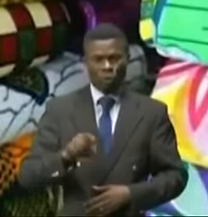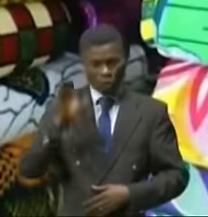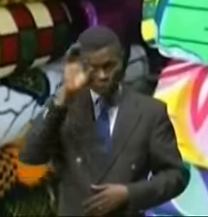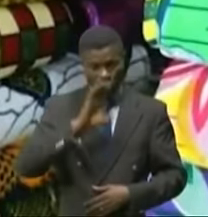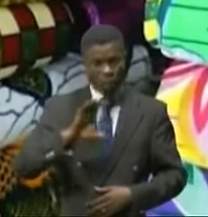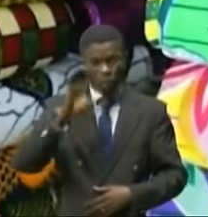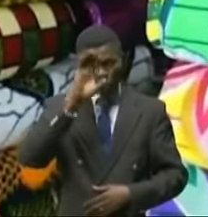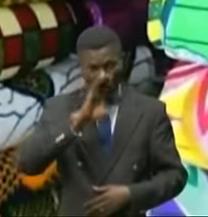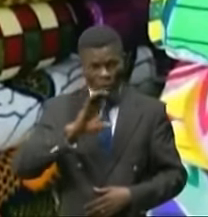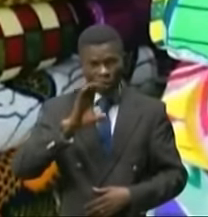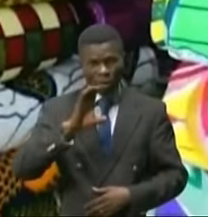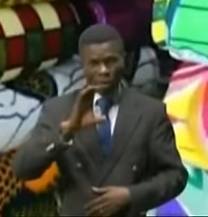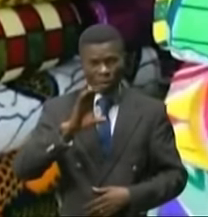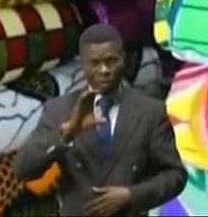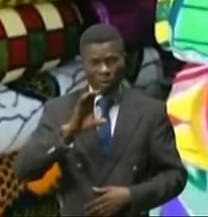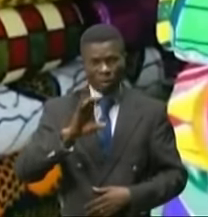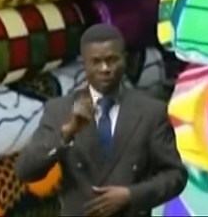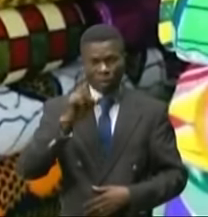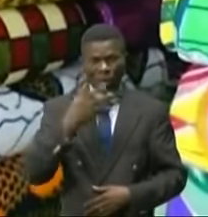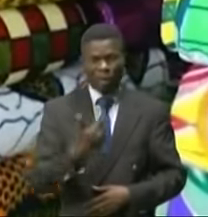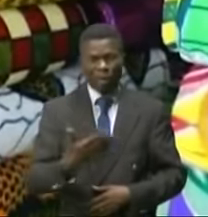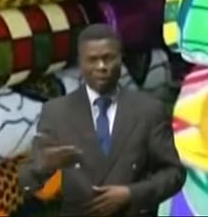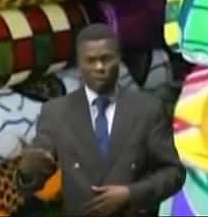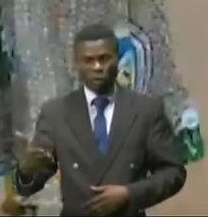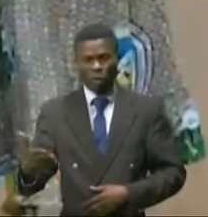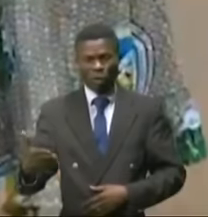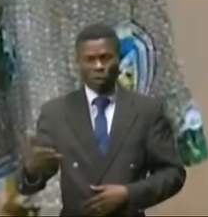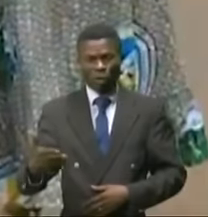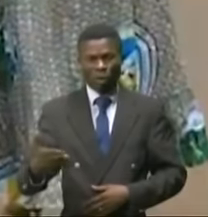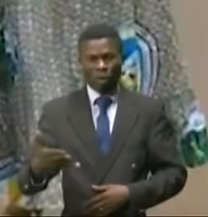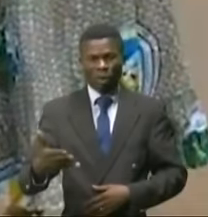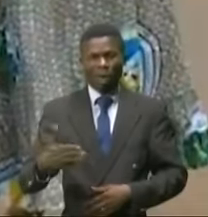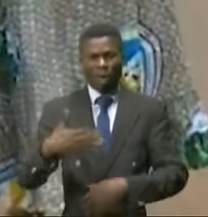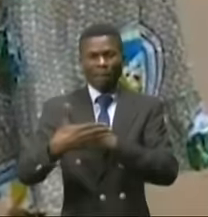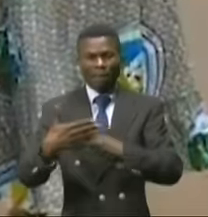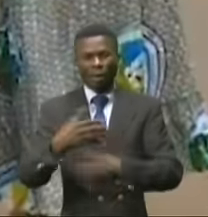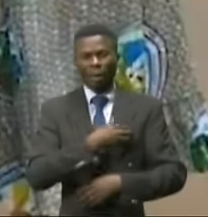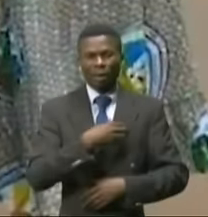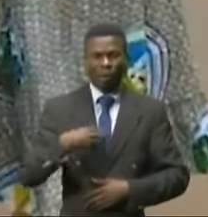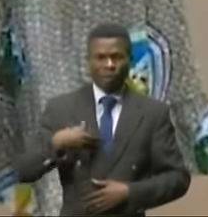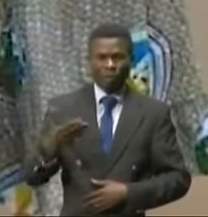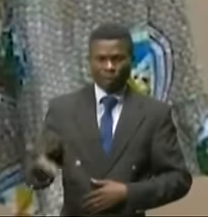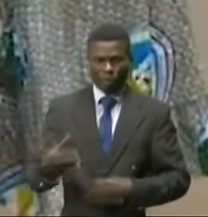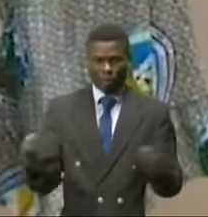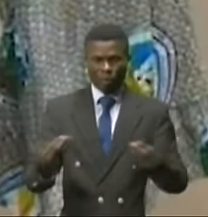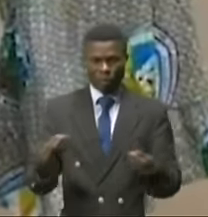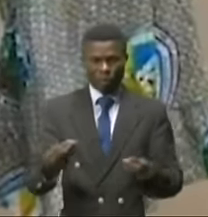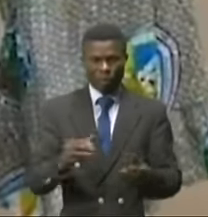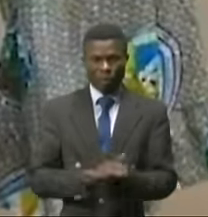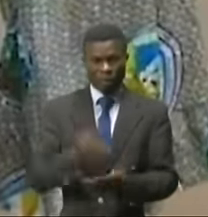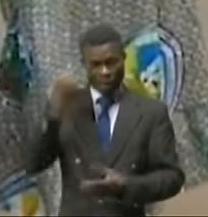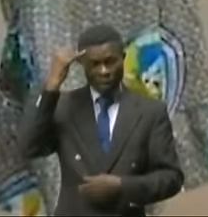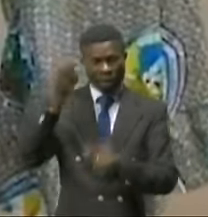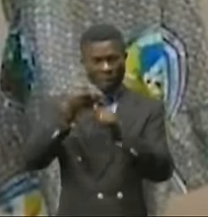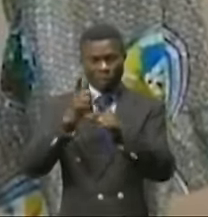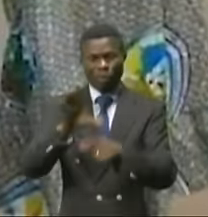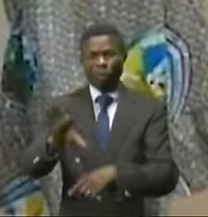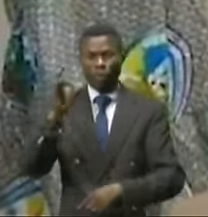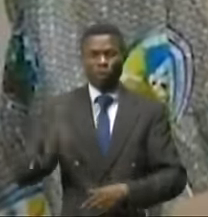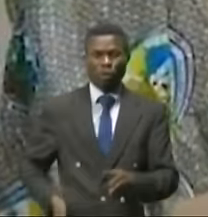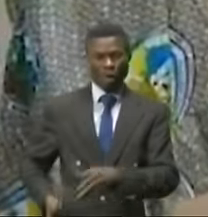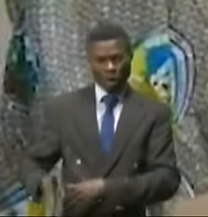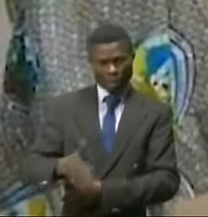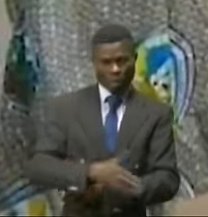chercher donc un support qui est tout près des femmes. Et c'est comme ça l'idée est venue de pagne. Que